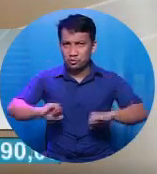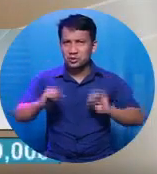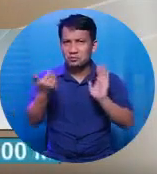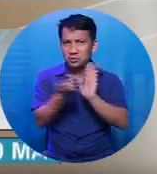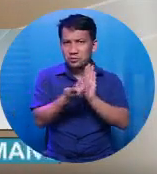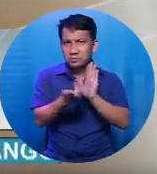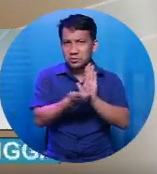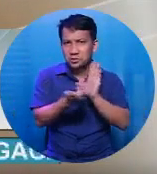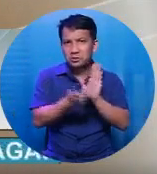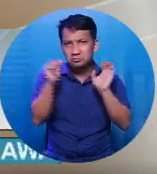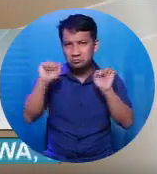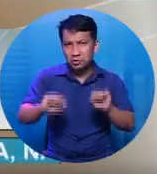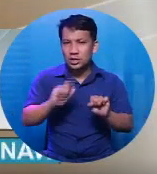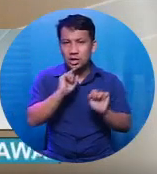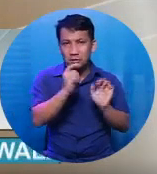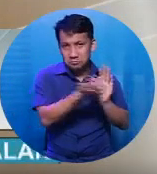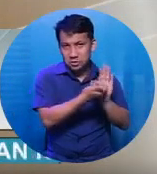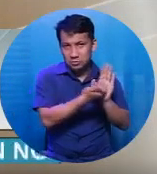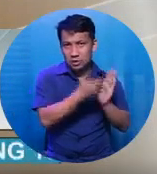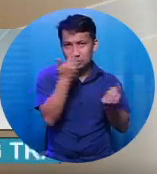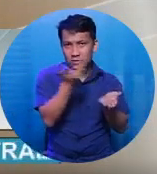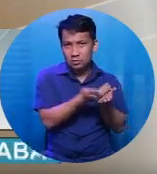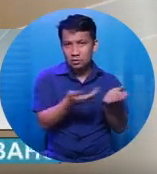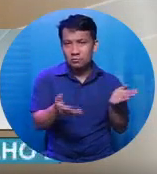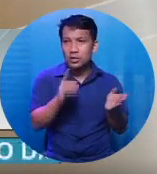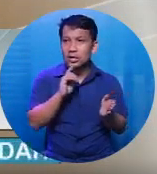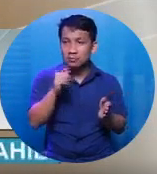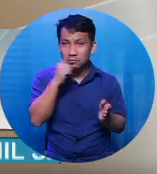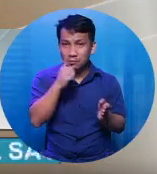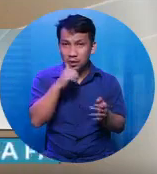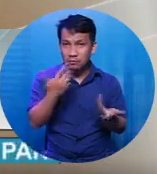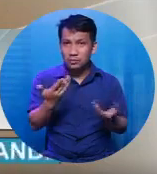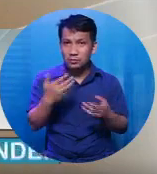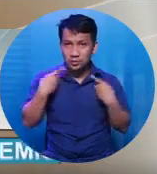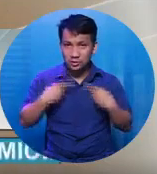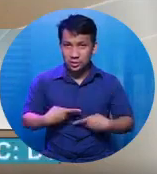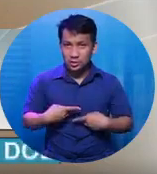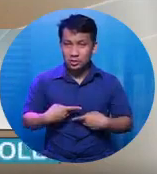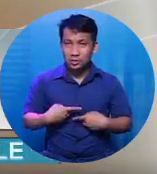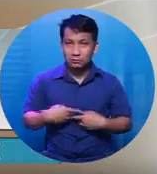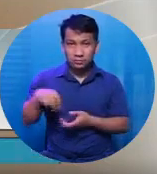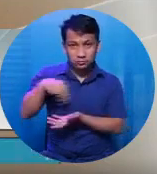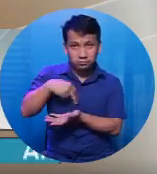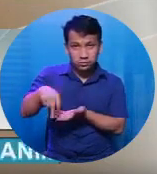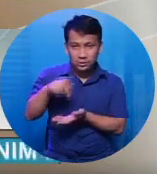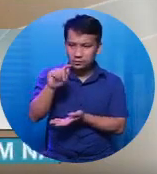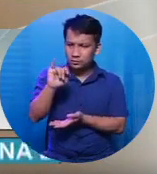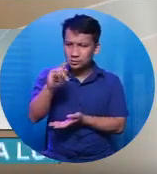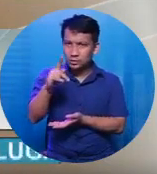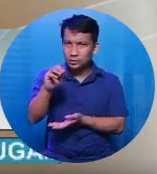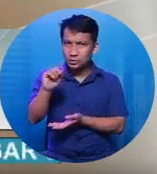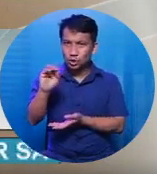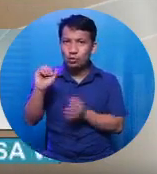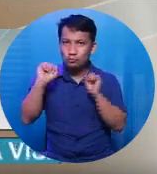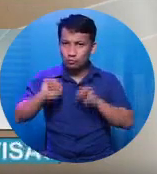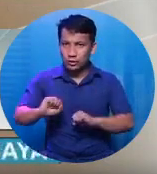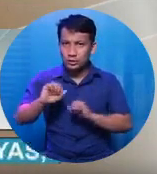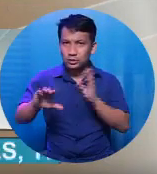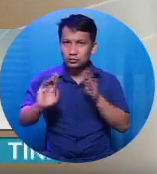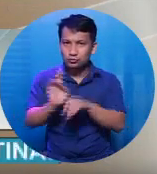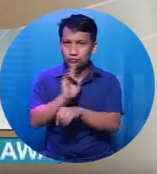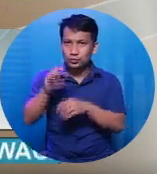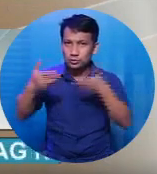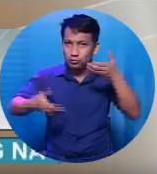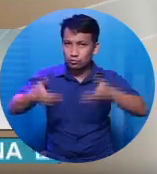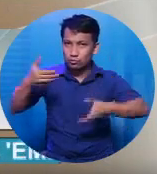pagsuot ni girl, kung sino man yun, nang damit mo at nagti-TikTok pa, circumstantial evidence yun na pwedeng gamitin sa korte,